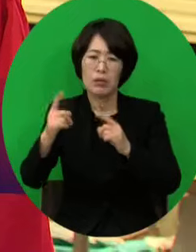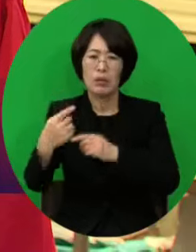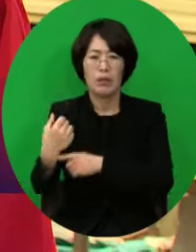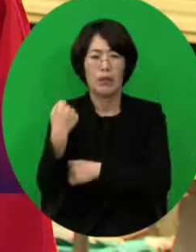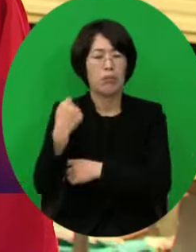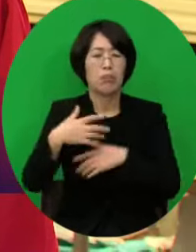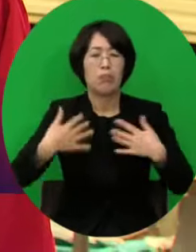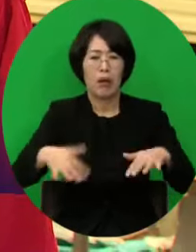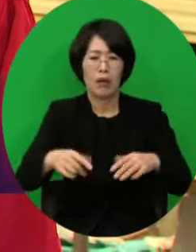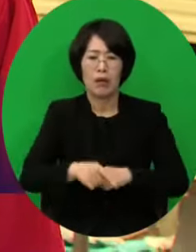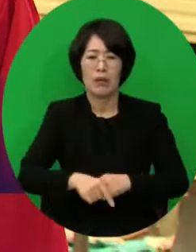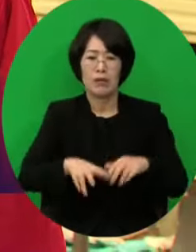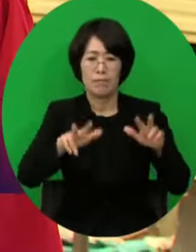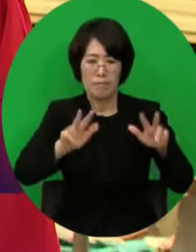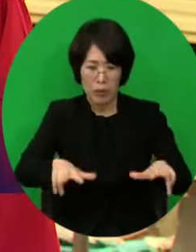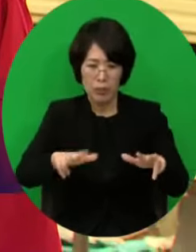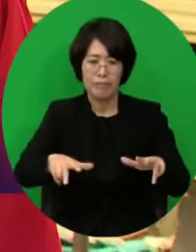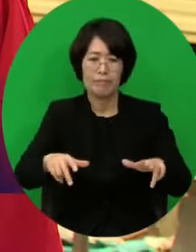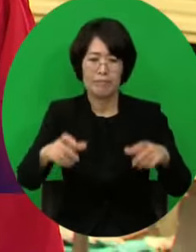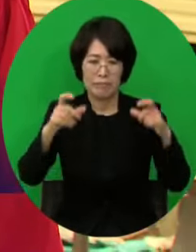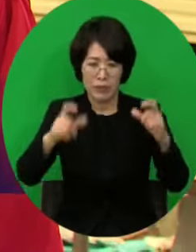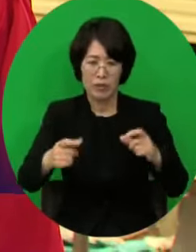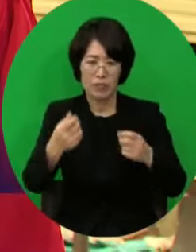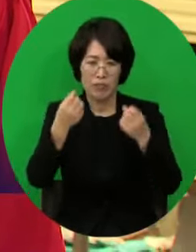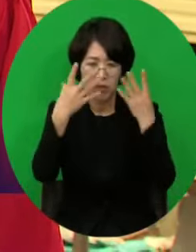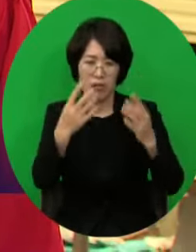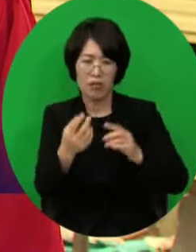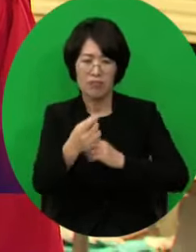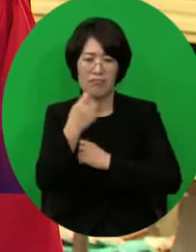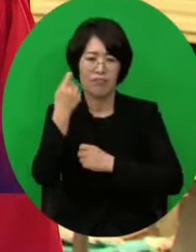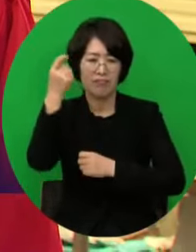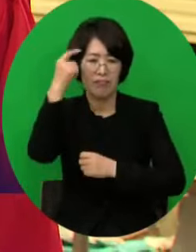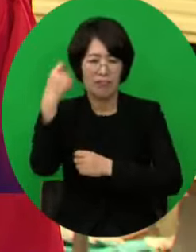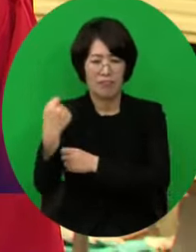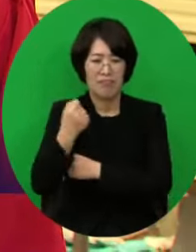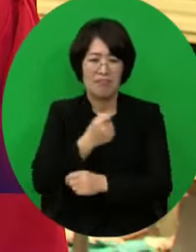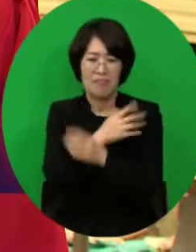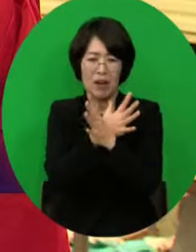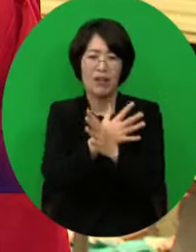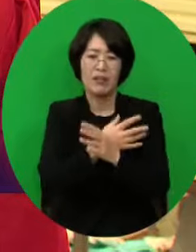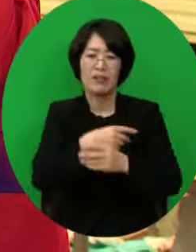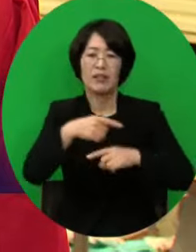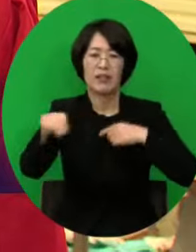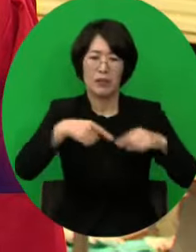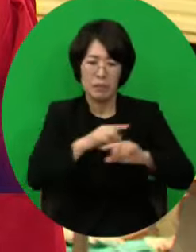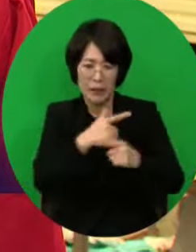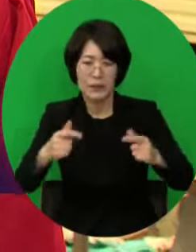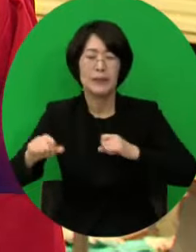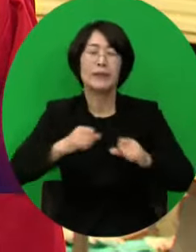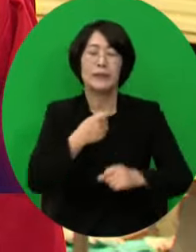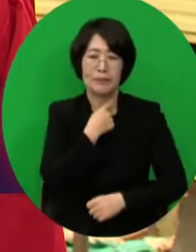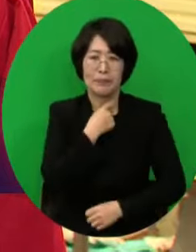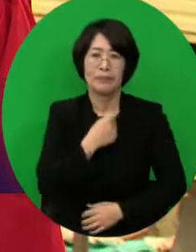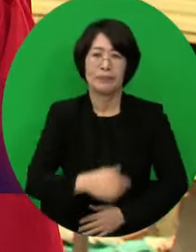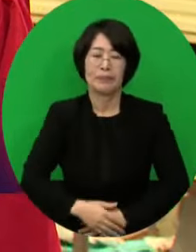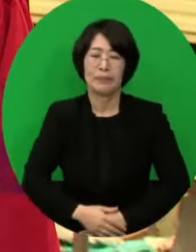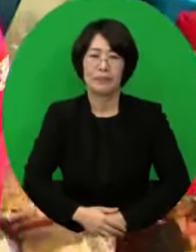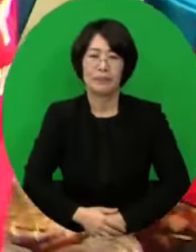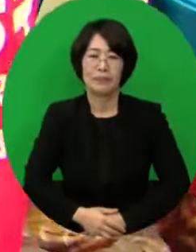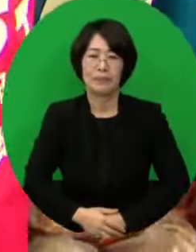상황입니다. 그래서 이 지역에 새로운 어떤 활력을 불어넣는 정책을 좀 펼치고 싶어서 나오게